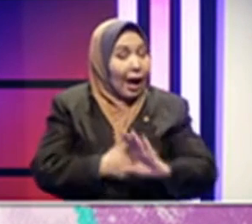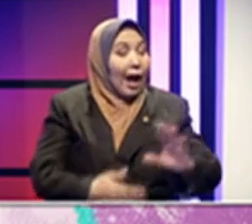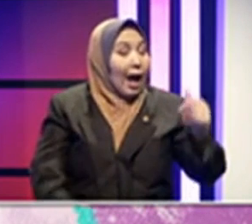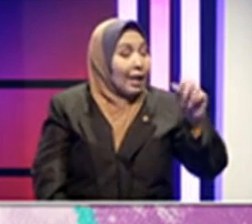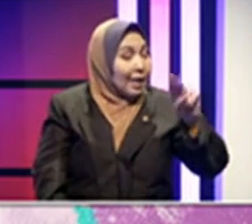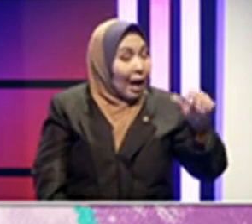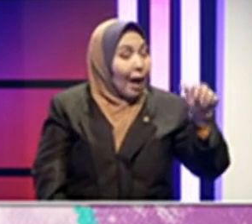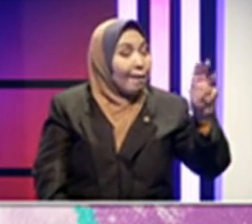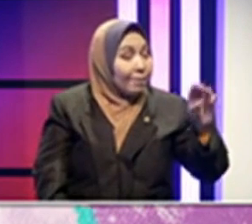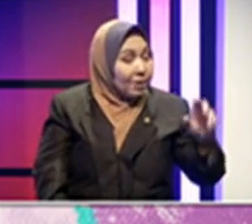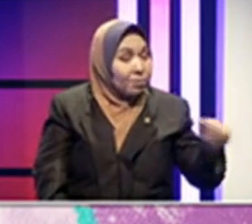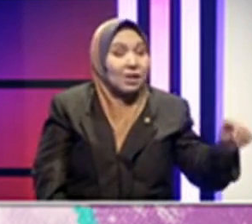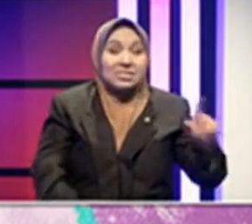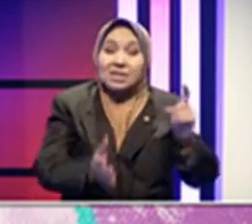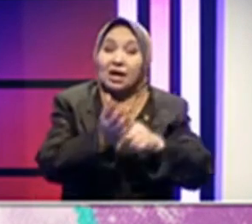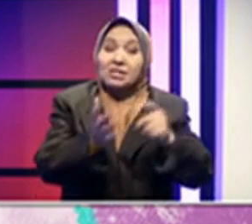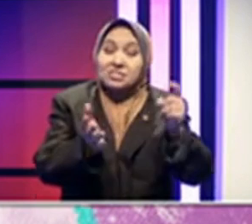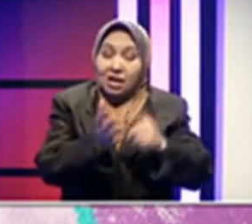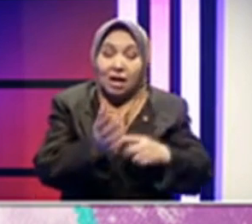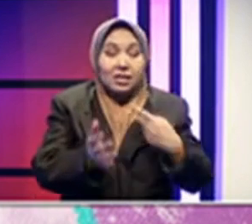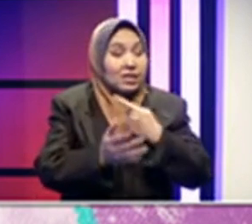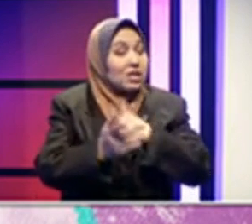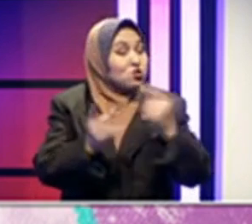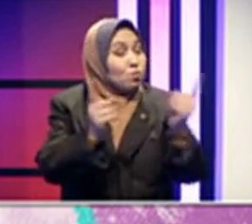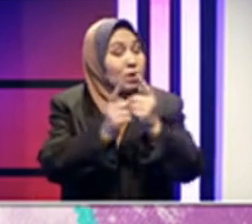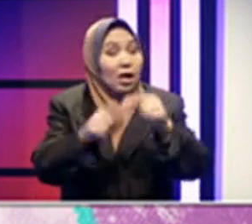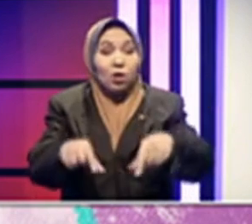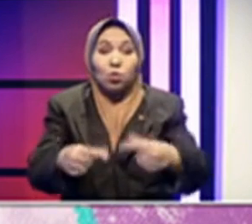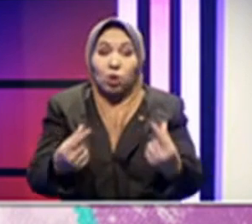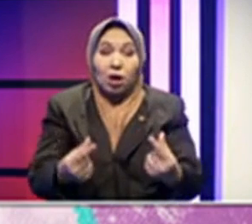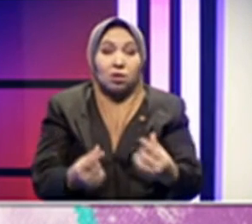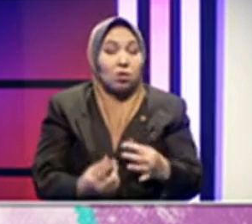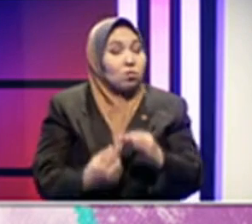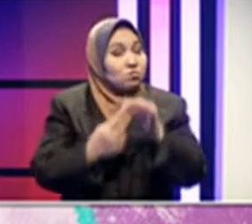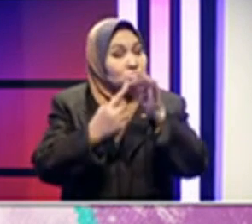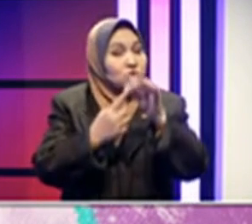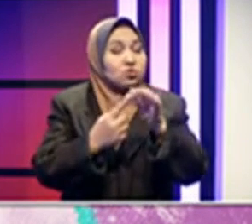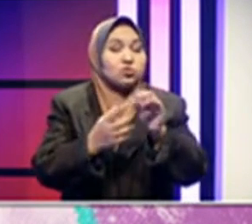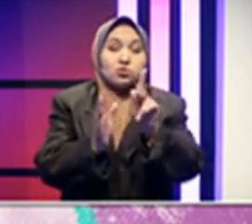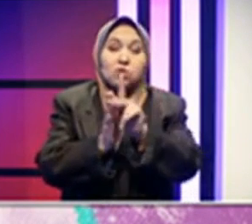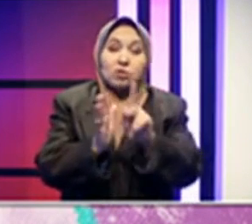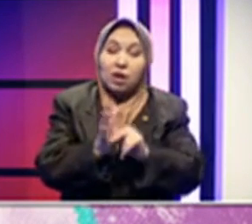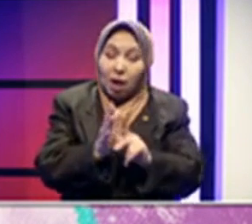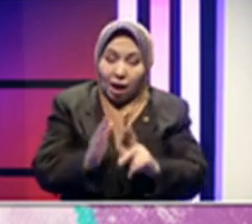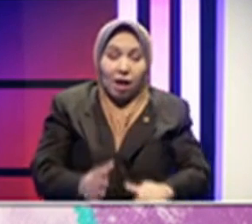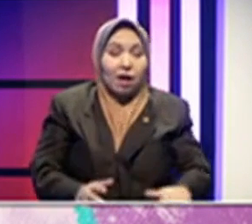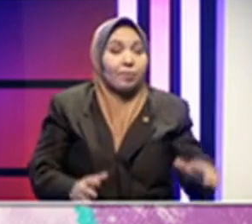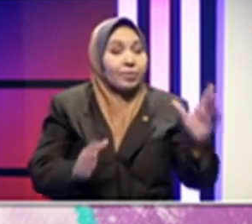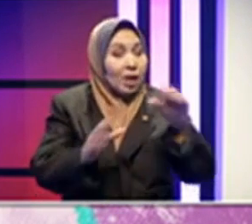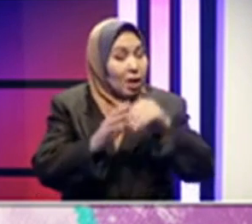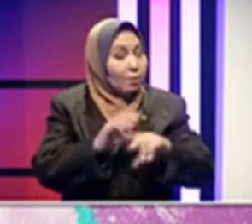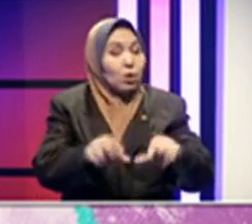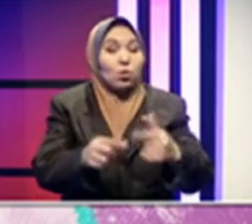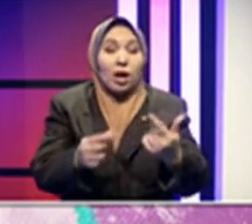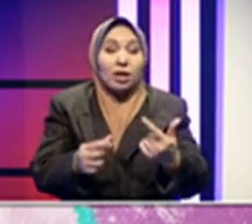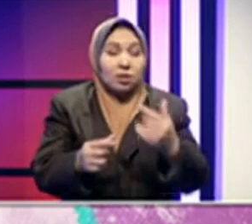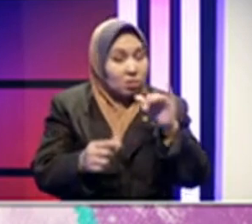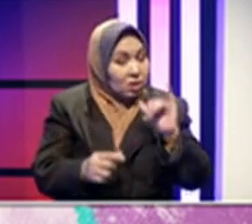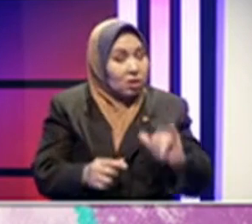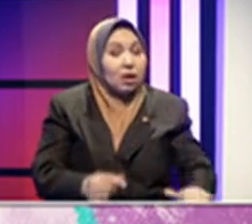m.hum ini jangan-jangan kita jemput dalam Alquran usus-usus tengok enggak jalan kita jumpai dalam Alquran satu